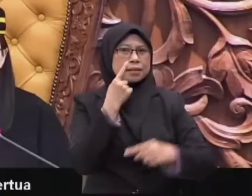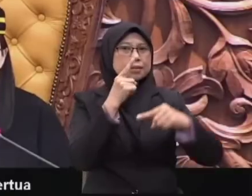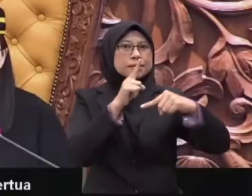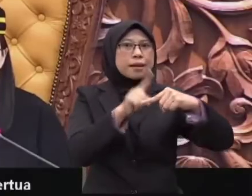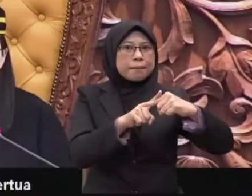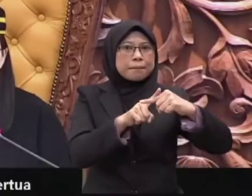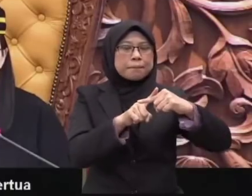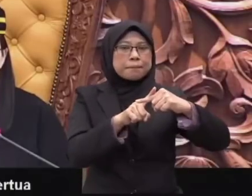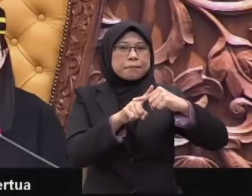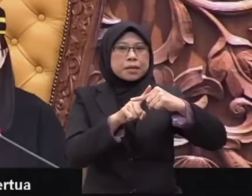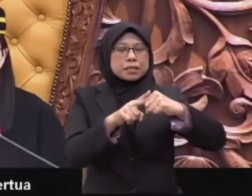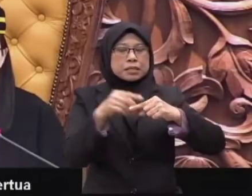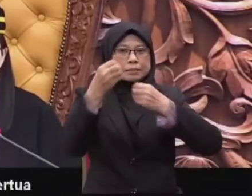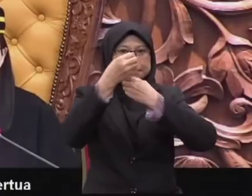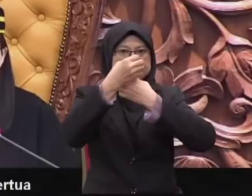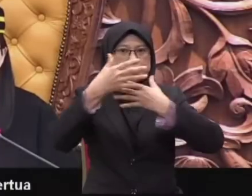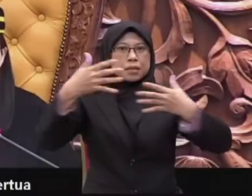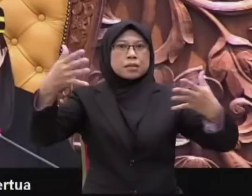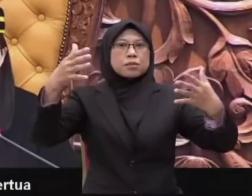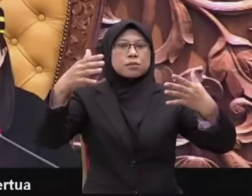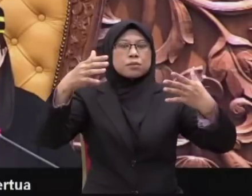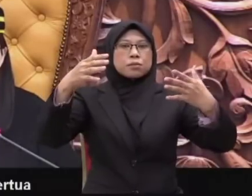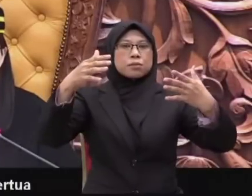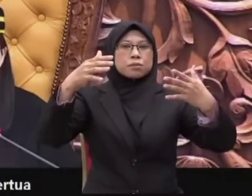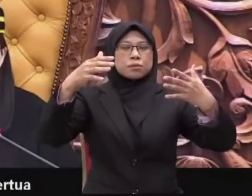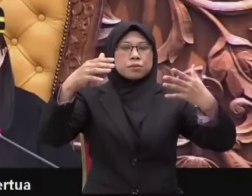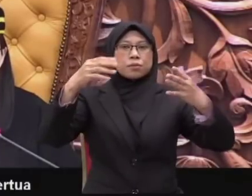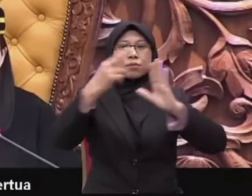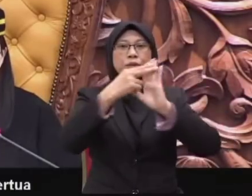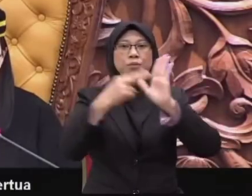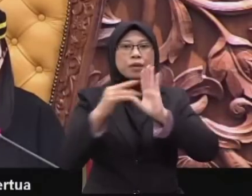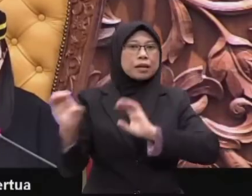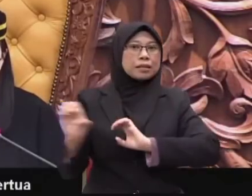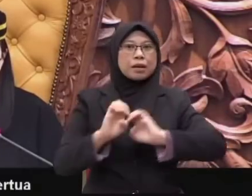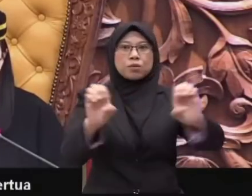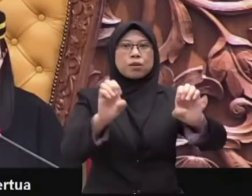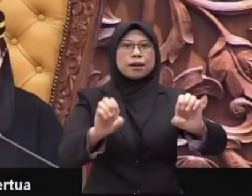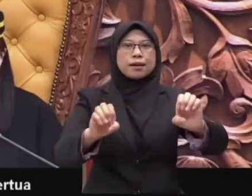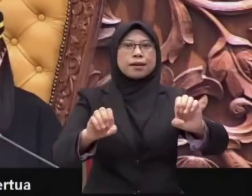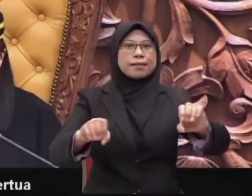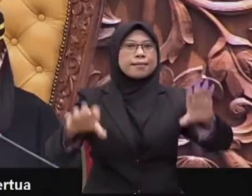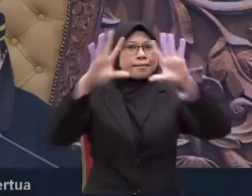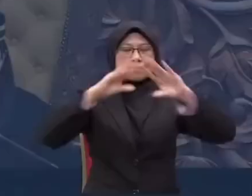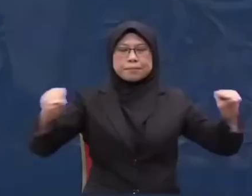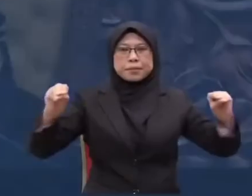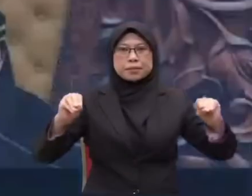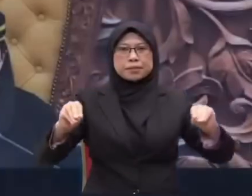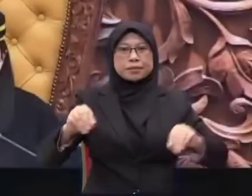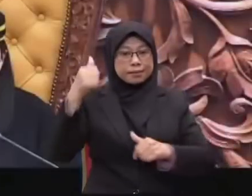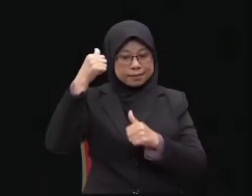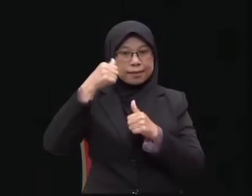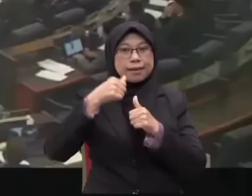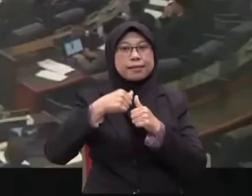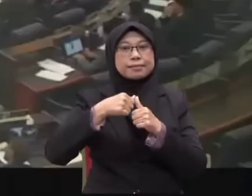apabila memaklumkan bahawa ordinan darurat telah pun dimansuhkan. Tuan Speaker, jangan lupa.